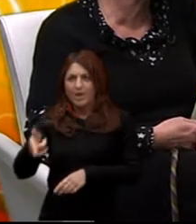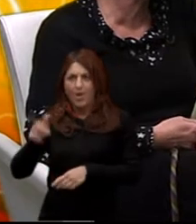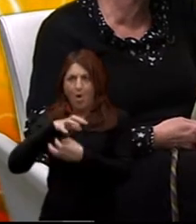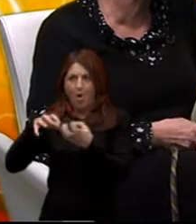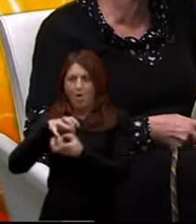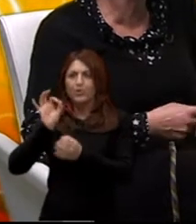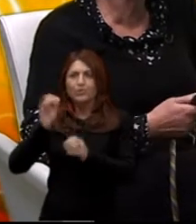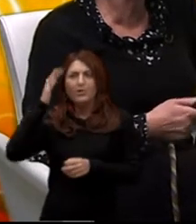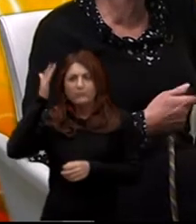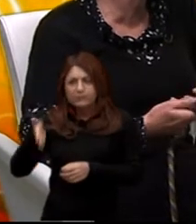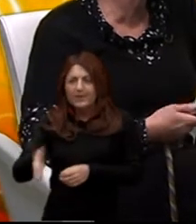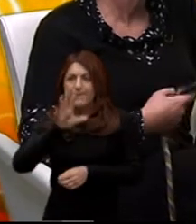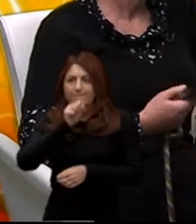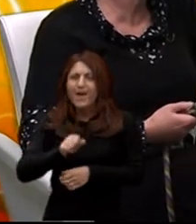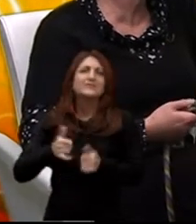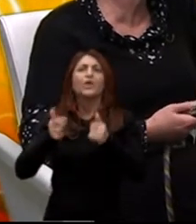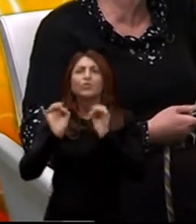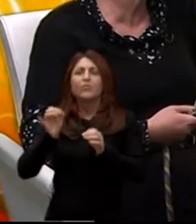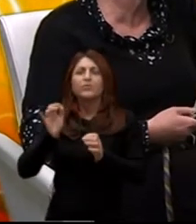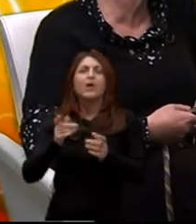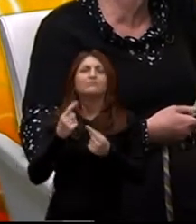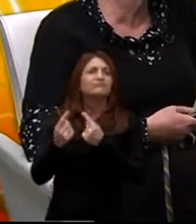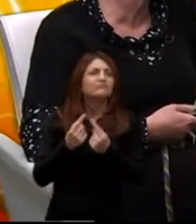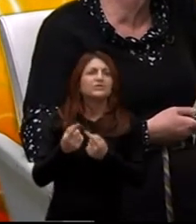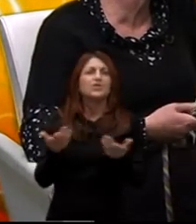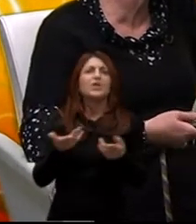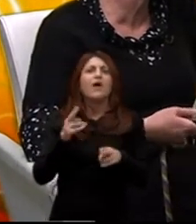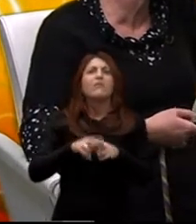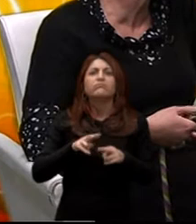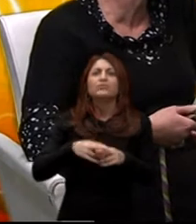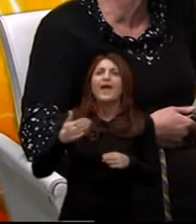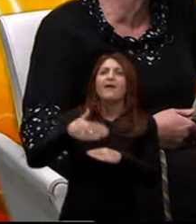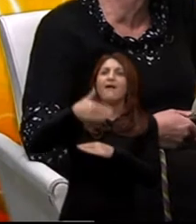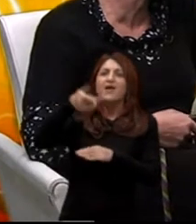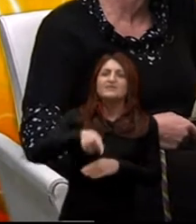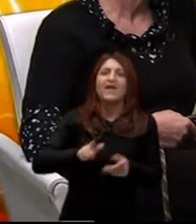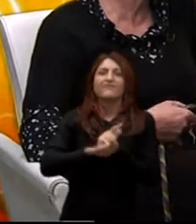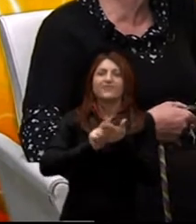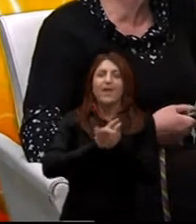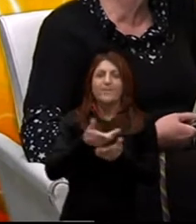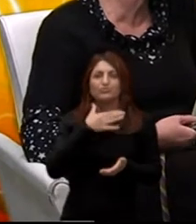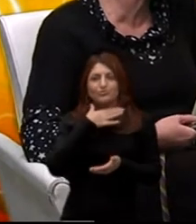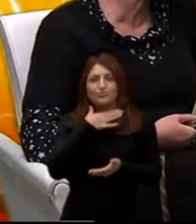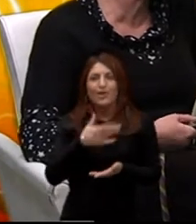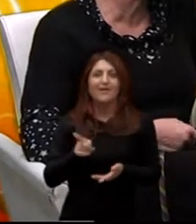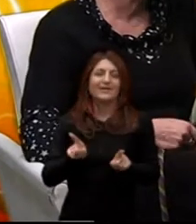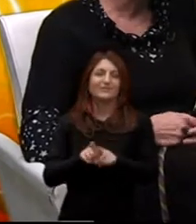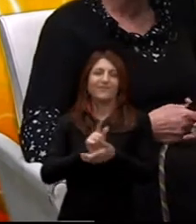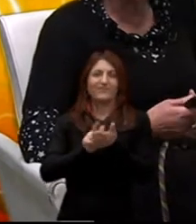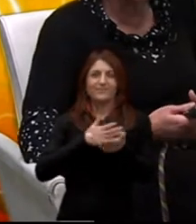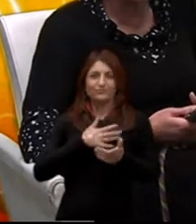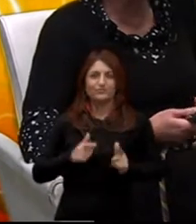njima odlazi u grad, da li je pas izložen svim onim situacijama koje će imati kasnije i u školovanju i u svom životu.